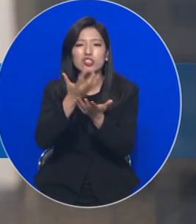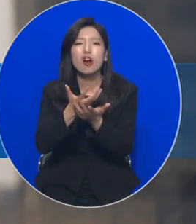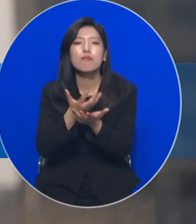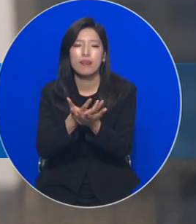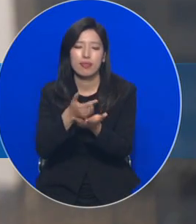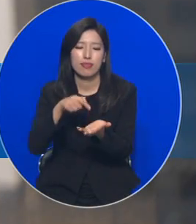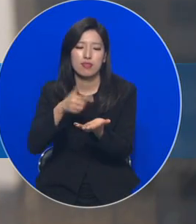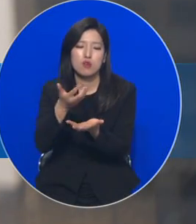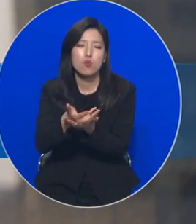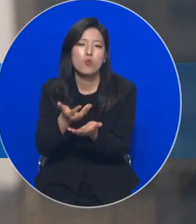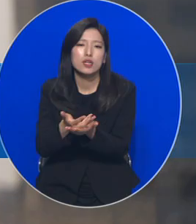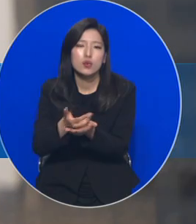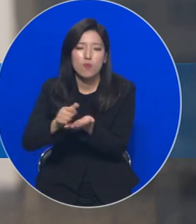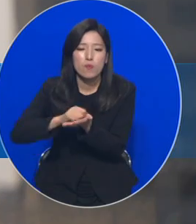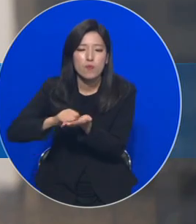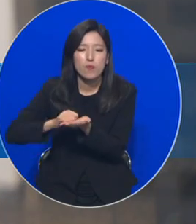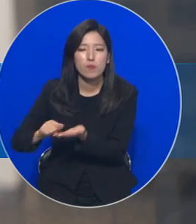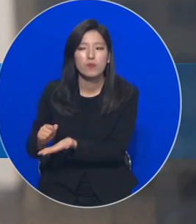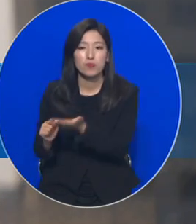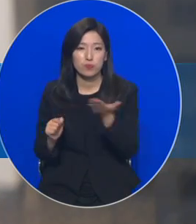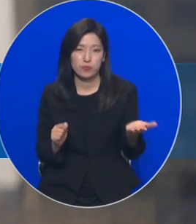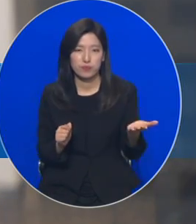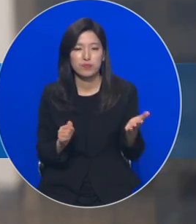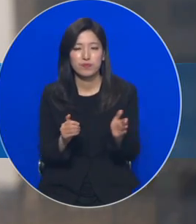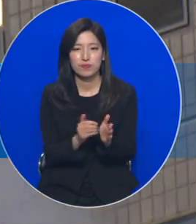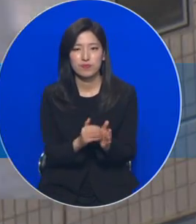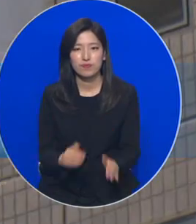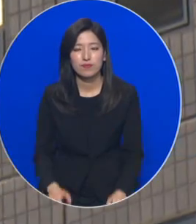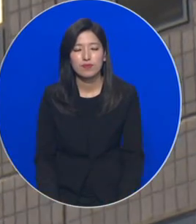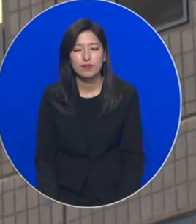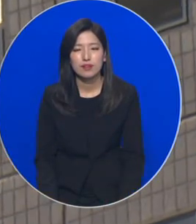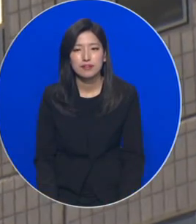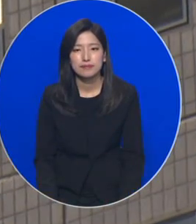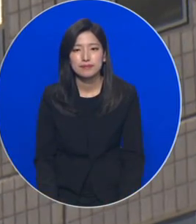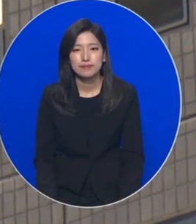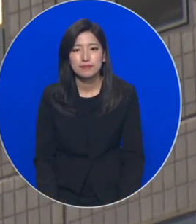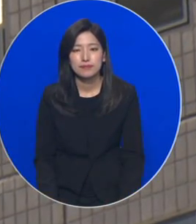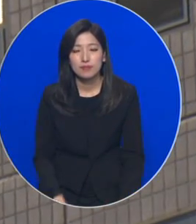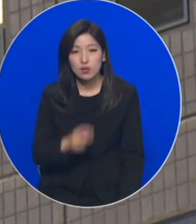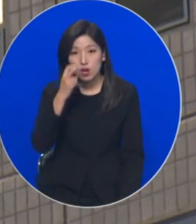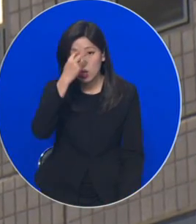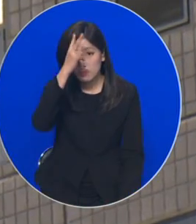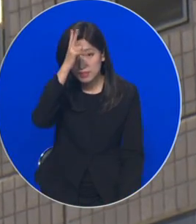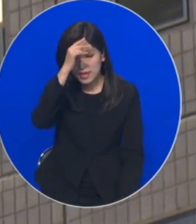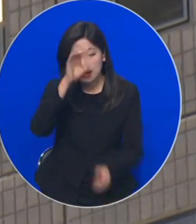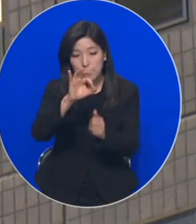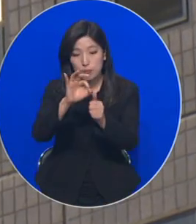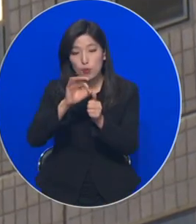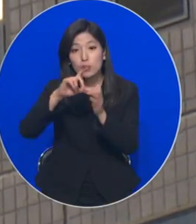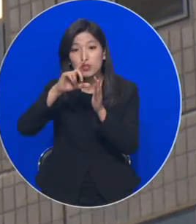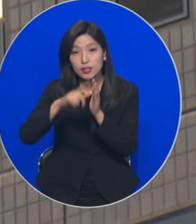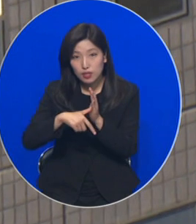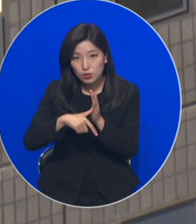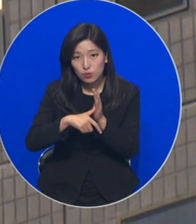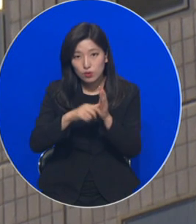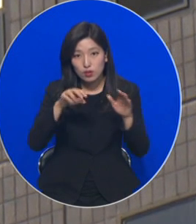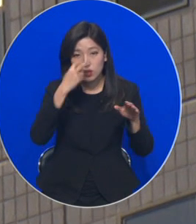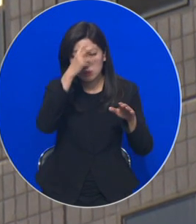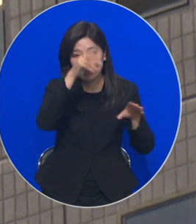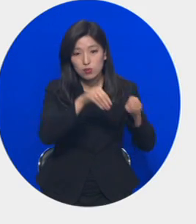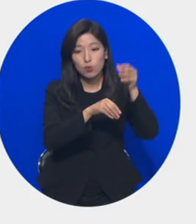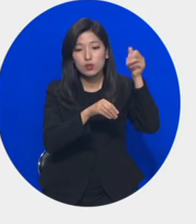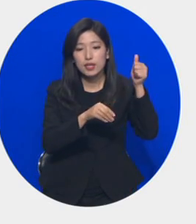하더라도 불기소지휘는 원칙적으로 금지하도록 했습니다. 검사 인사에 대한 검찰총장의 의견 진술권도 개선하도록